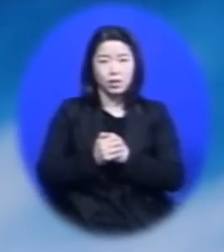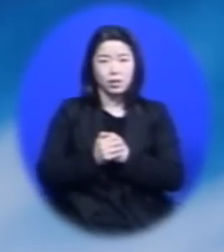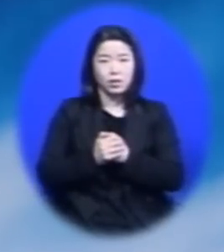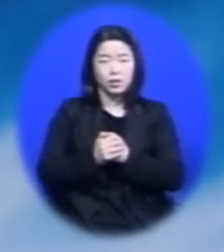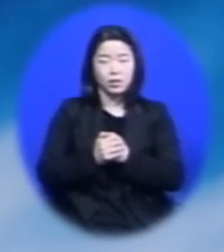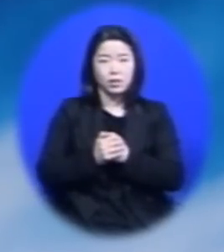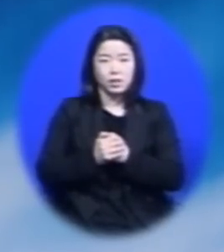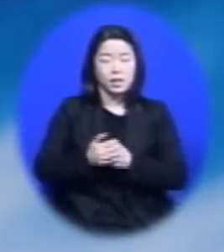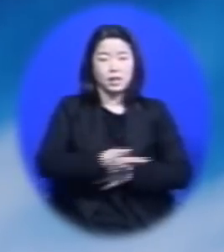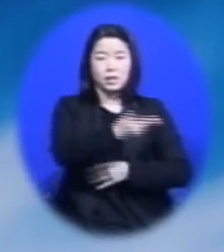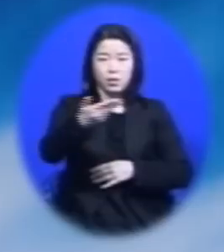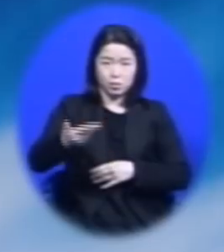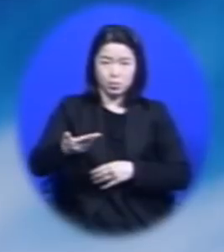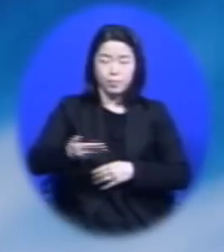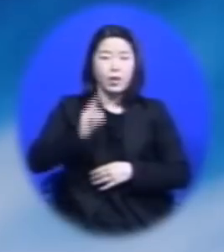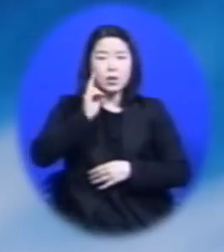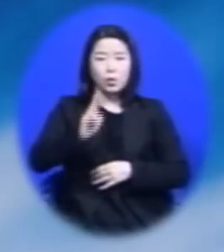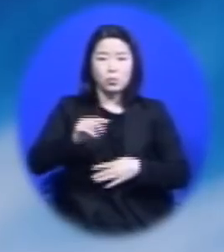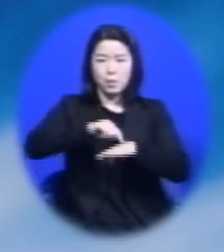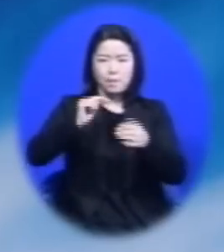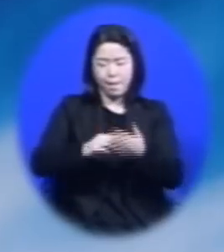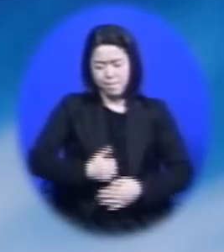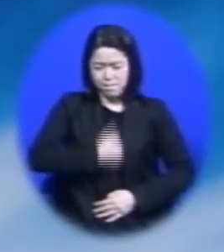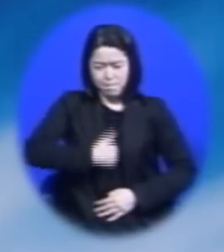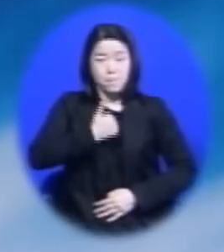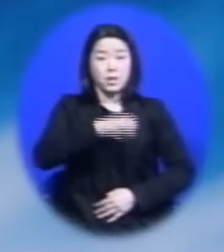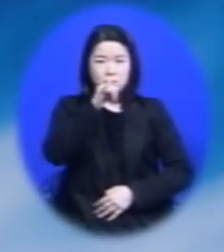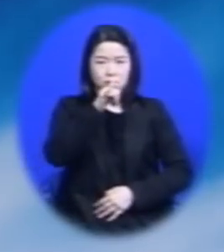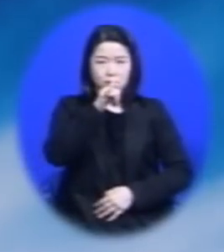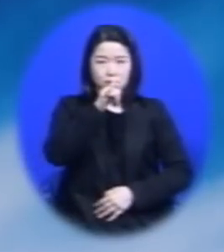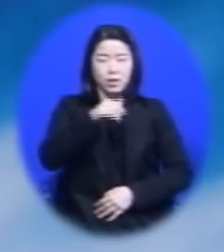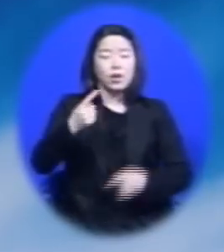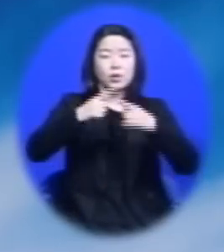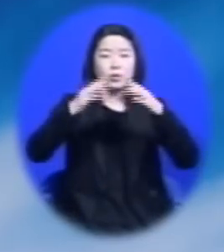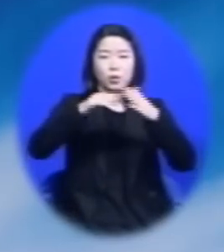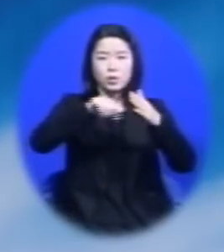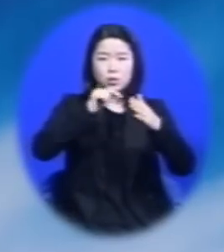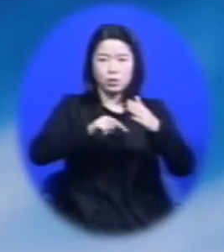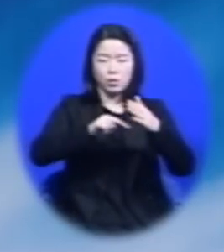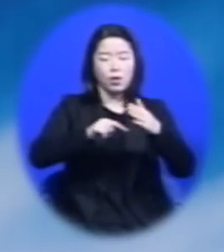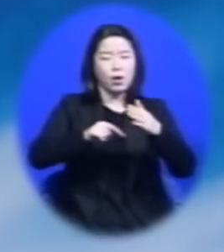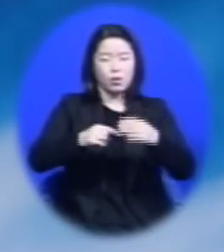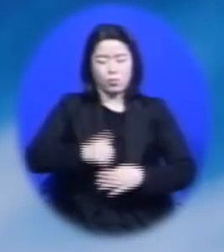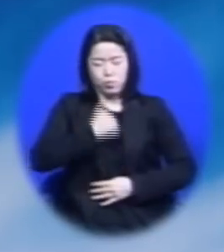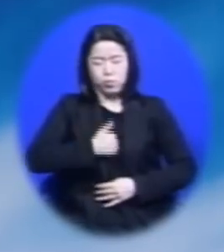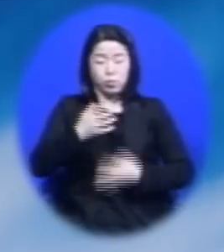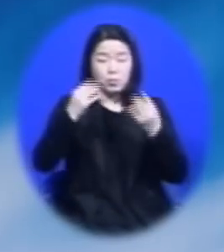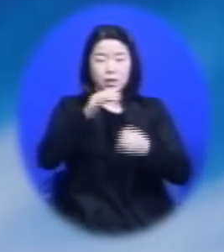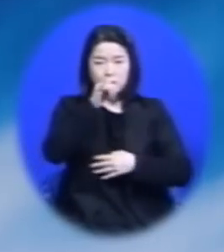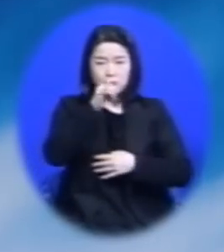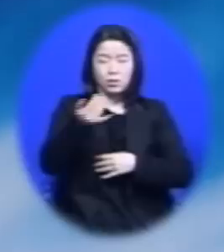있으셨나요 여러분 너무 마음이 화가 났어요 교회에서 너무 화가 났어요